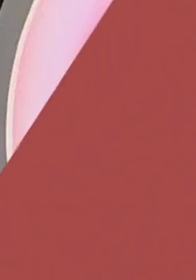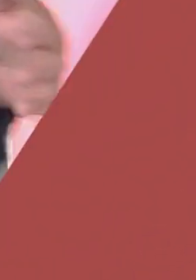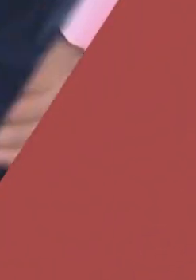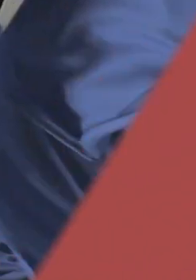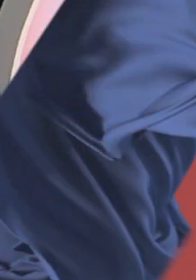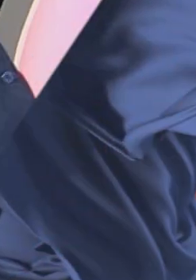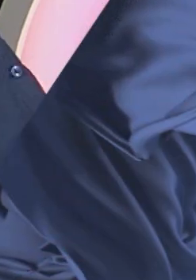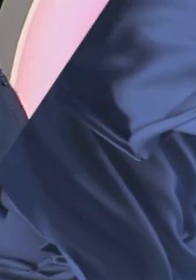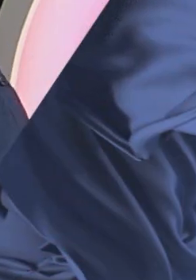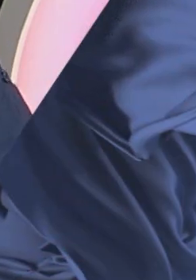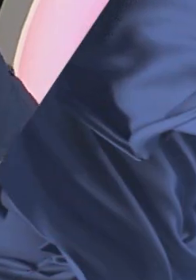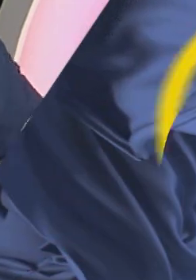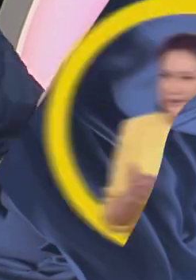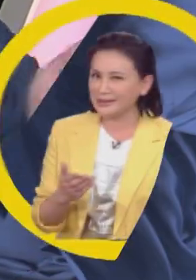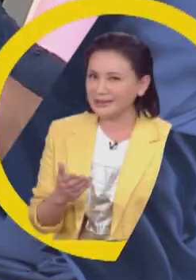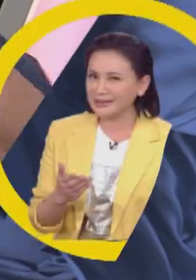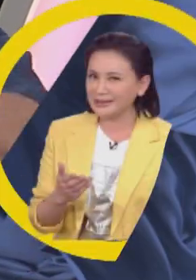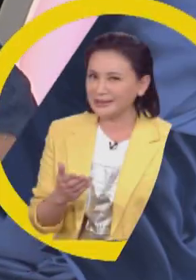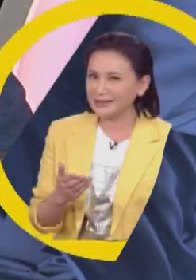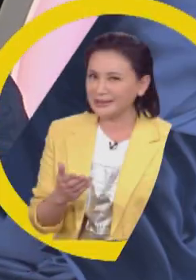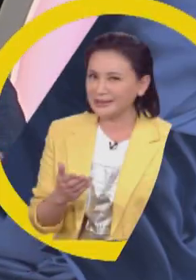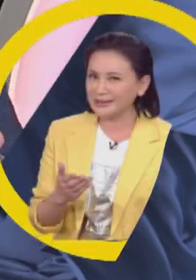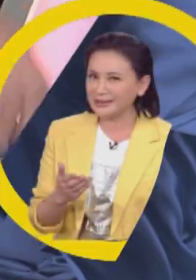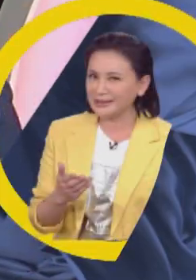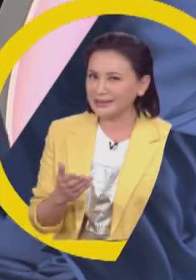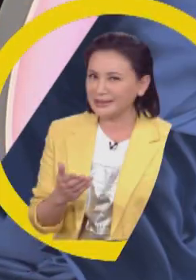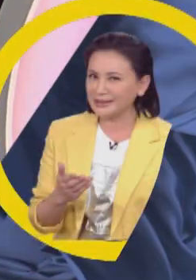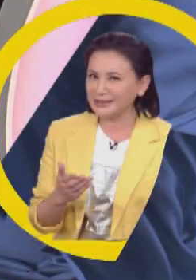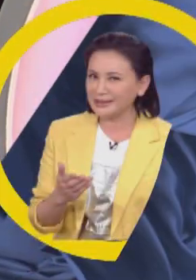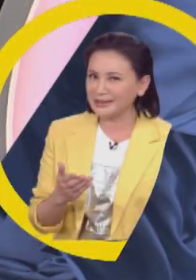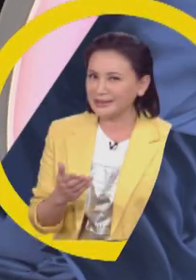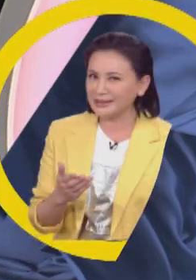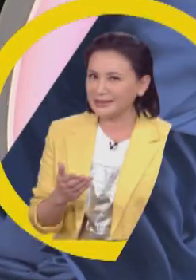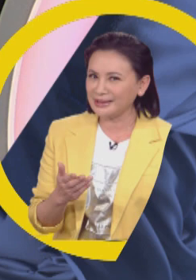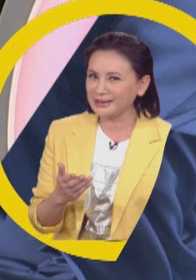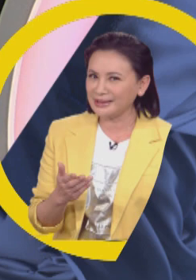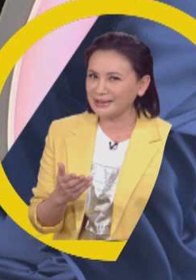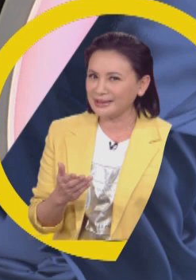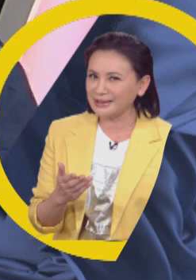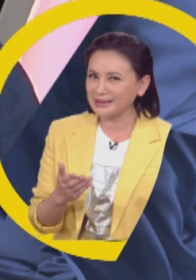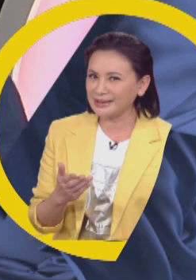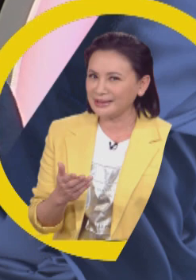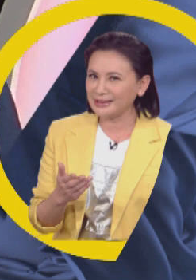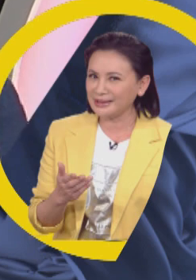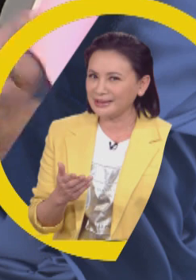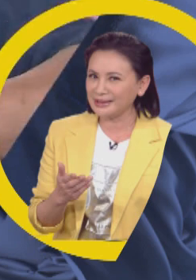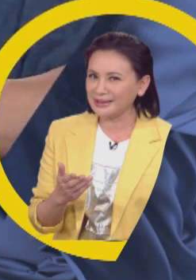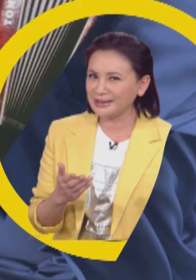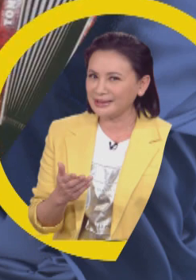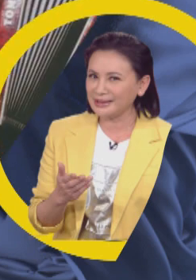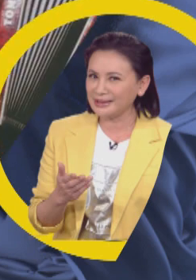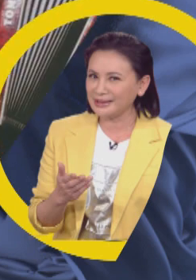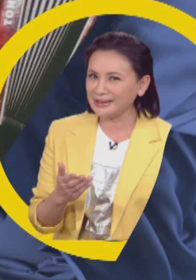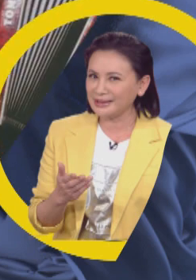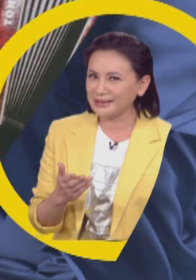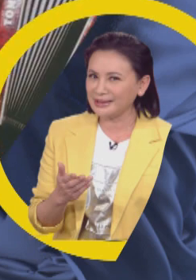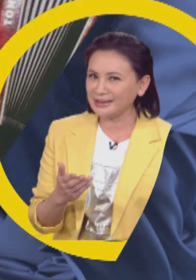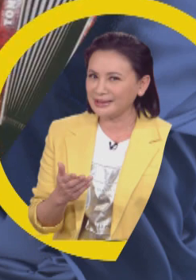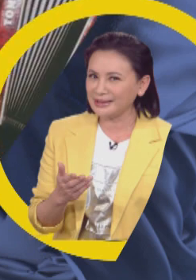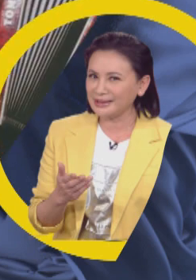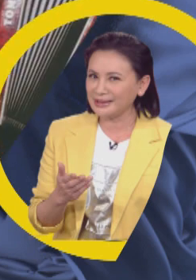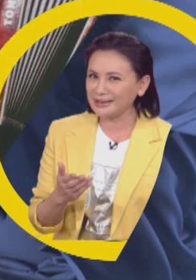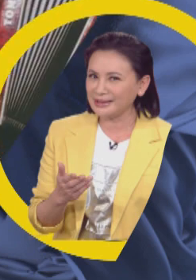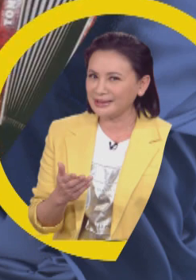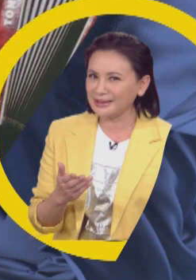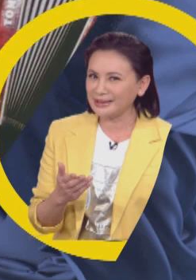啊，就是干半年啊，唔叫叫有迄感情，才写流浪狗的淡水出来。嗯，哎，就讲啊，就真正变个夹头巾，